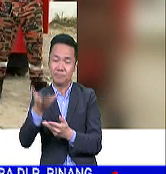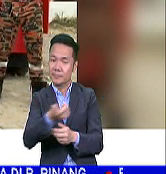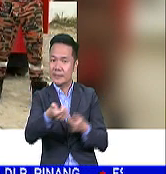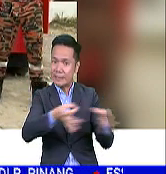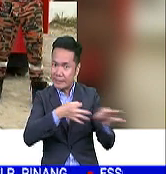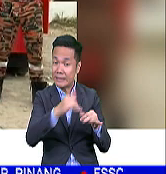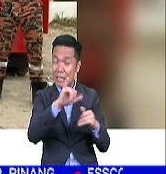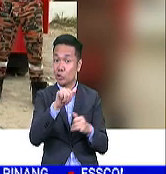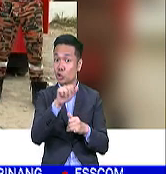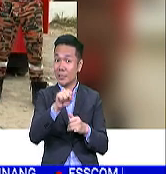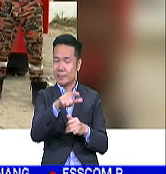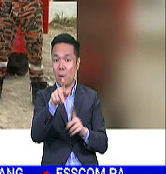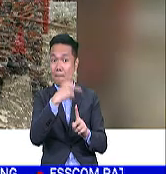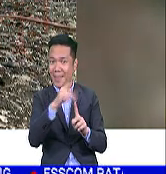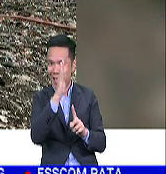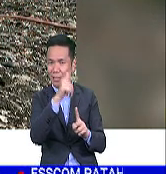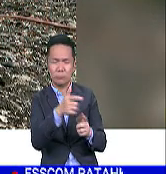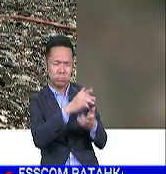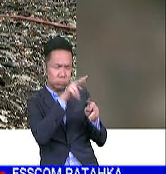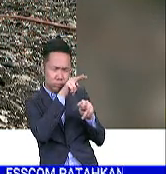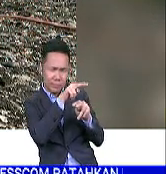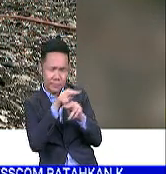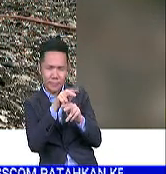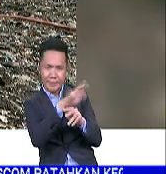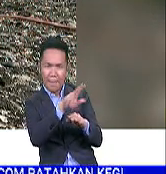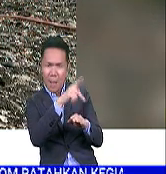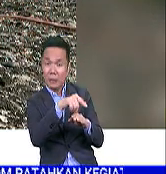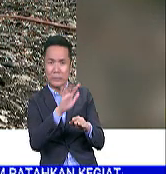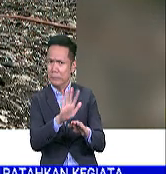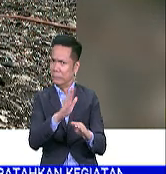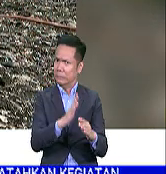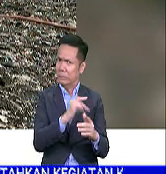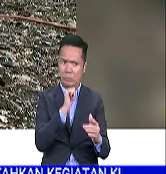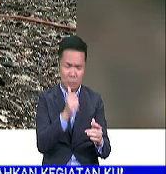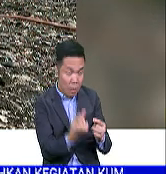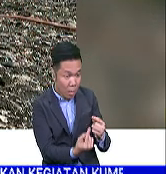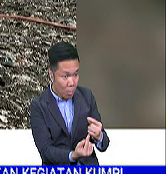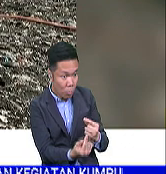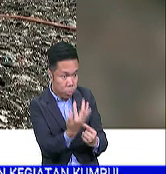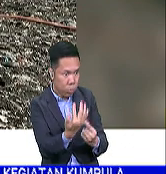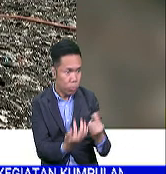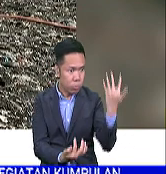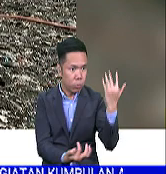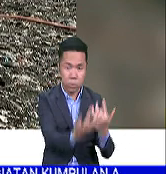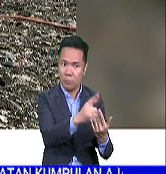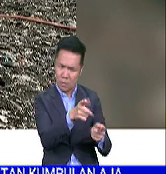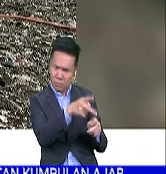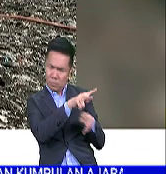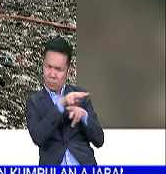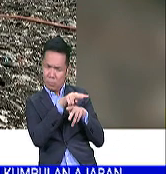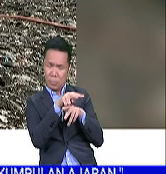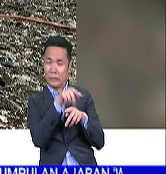ini akan terus memantau kawasan tersebut bagi memastikan tiada lagi titik panas yang boleh menyebabkan kebakaran di